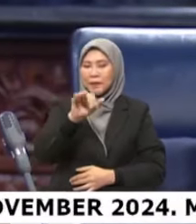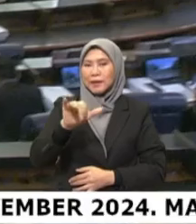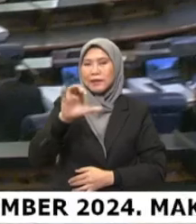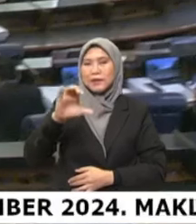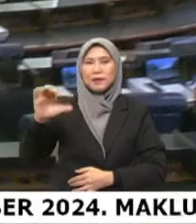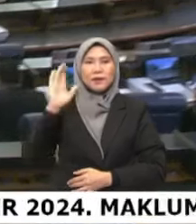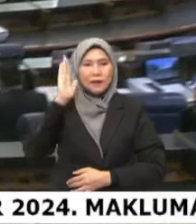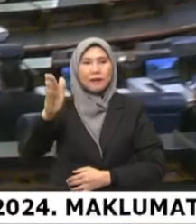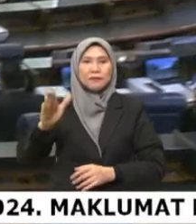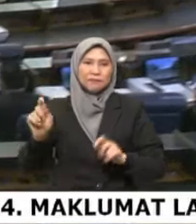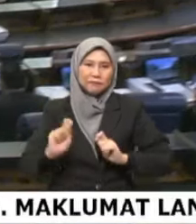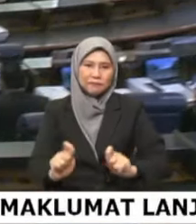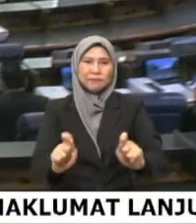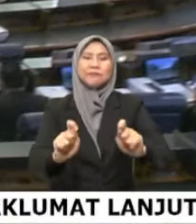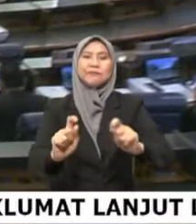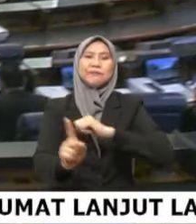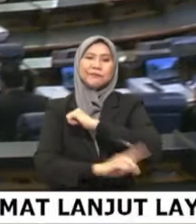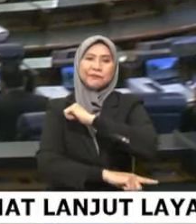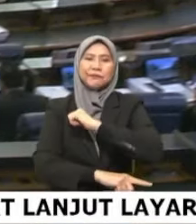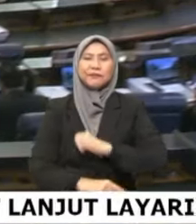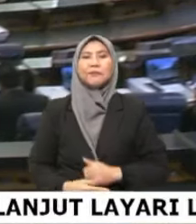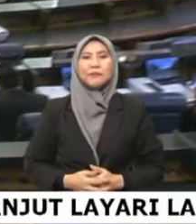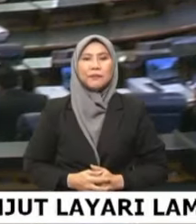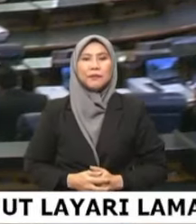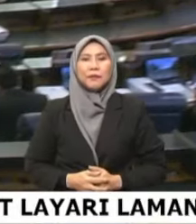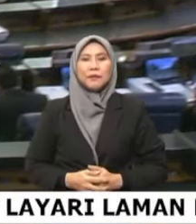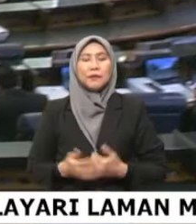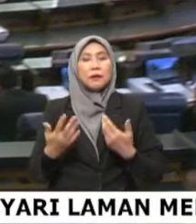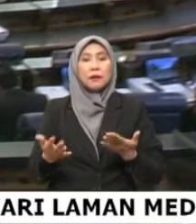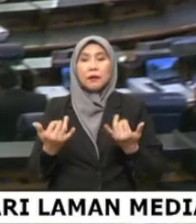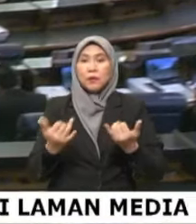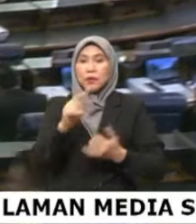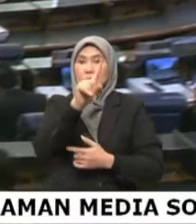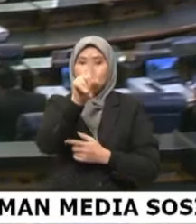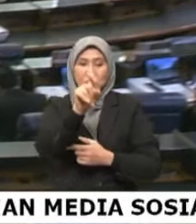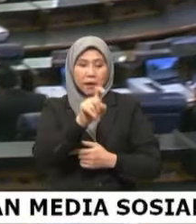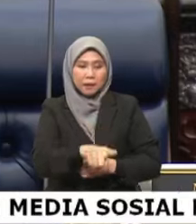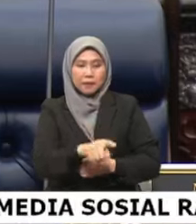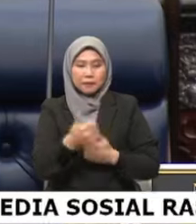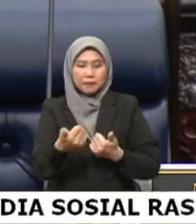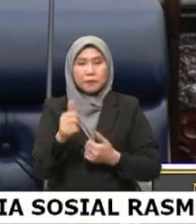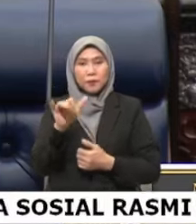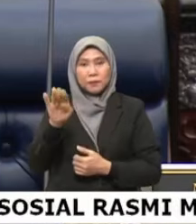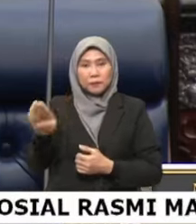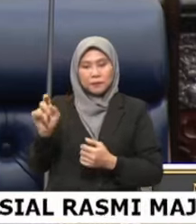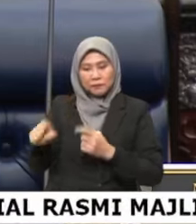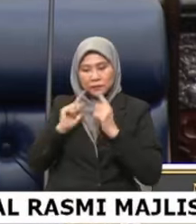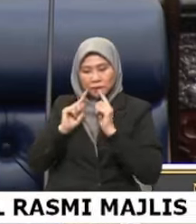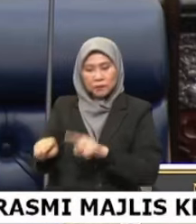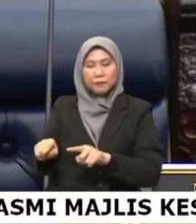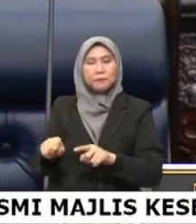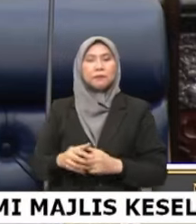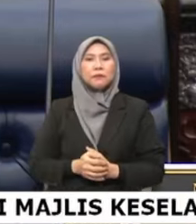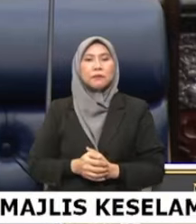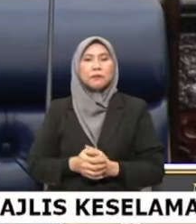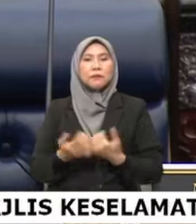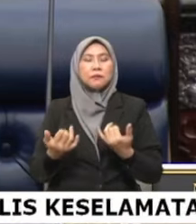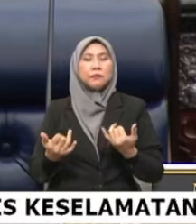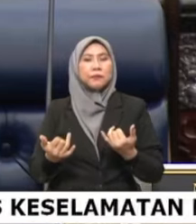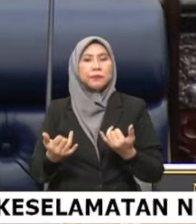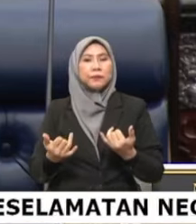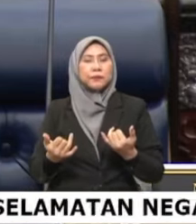Arau. Soalan tambahan. Saya tahu soalan ini agak berat. Yang Mak boleh jawab betul ya. World Economic